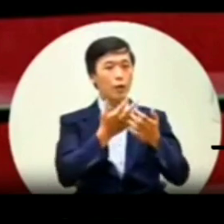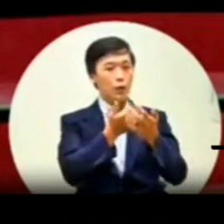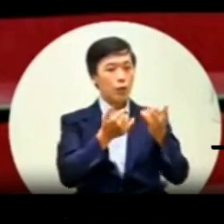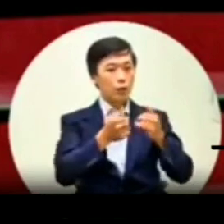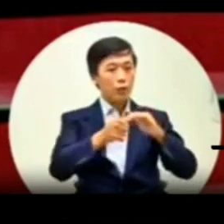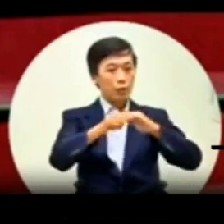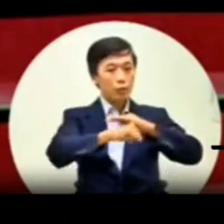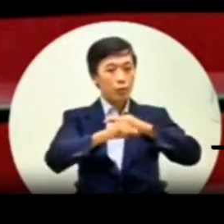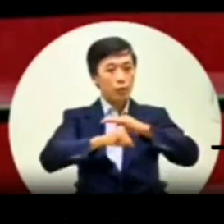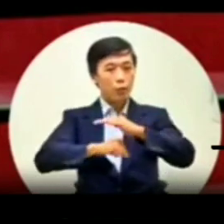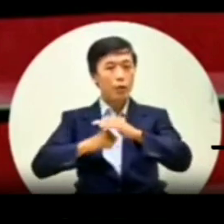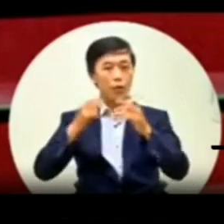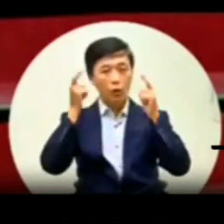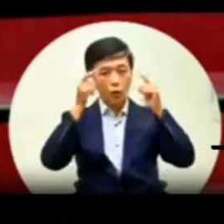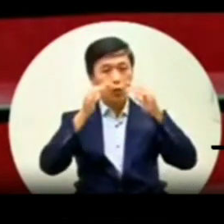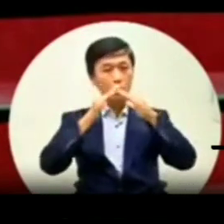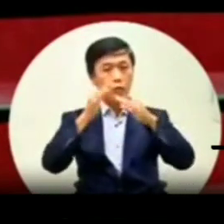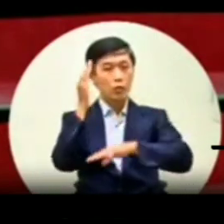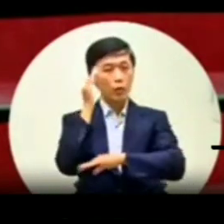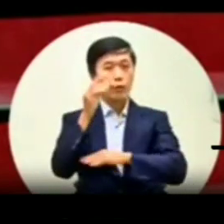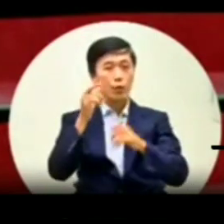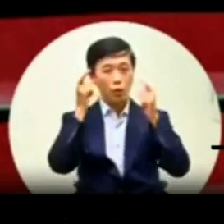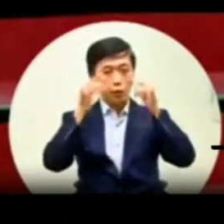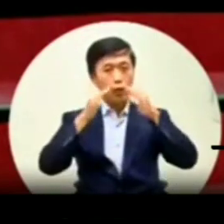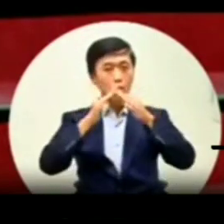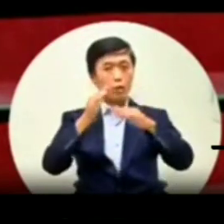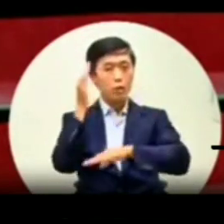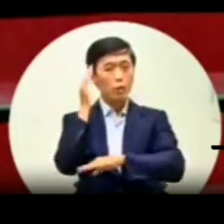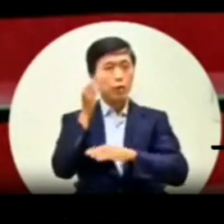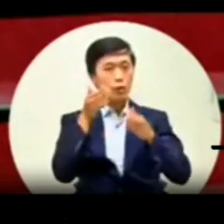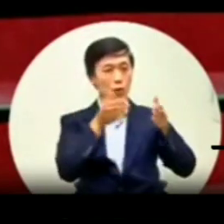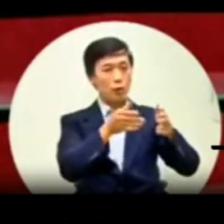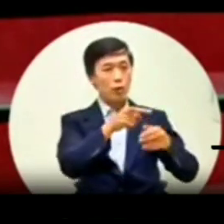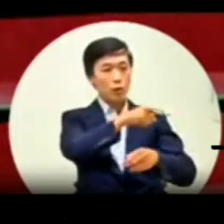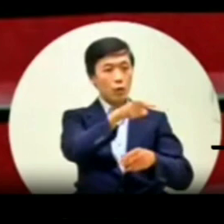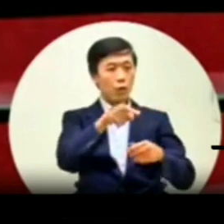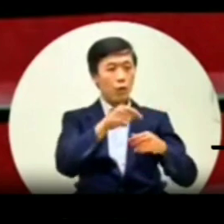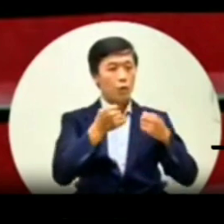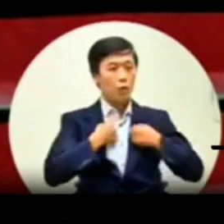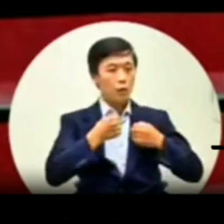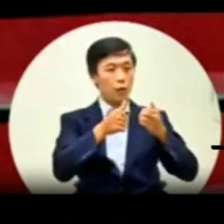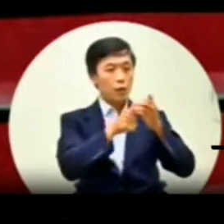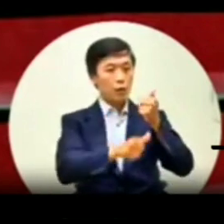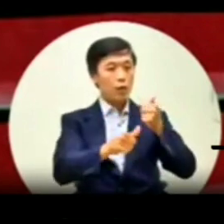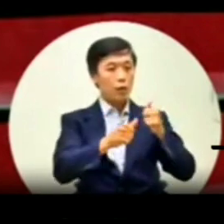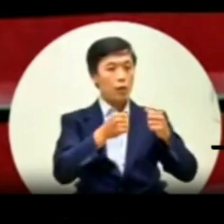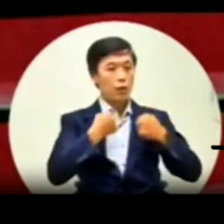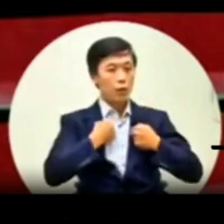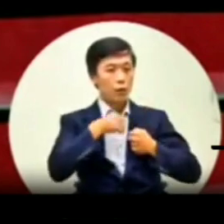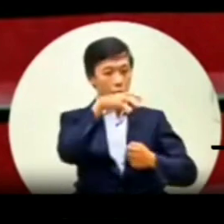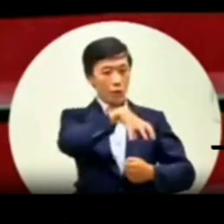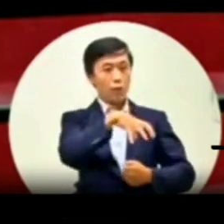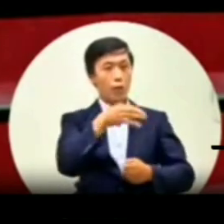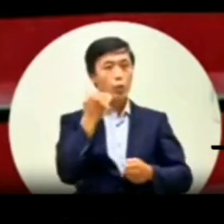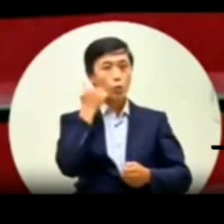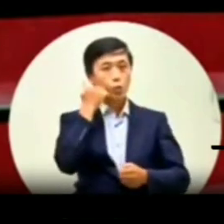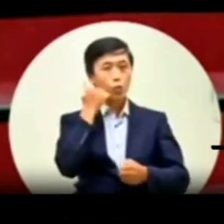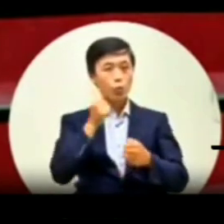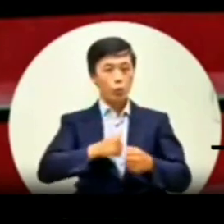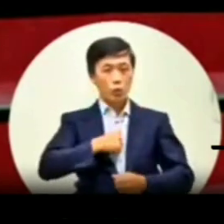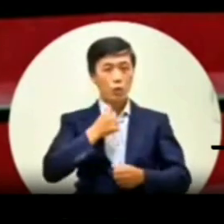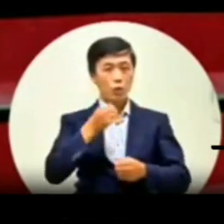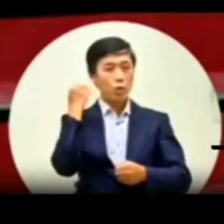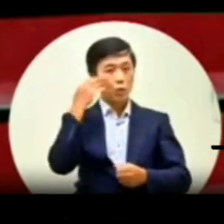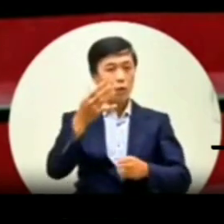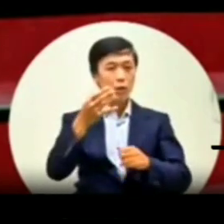市政府，高雄市政府不断的当成这些练习生的练习场。过了不久，如果真的有新的人